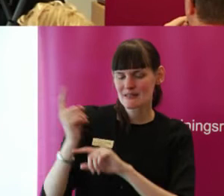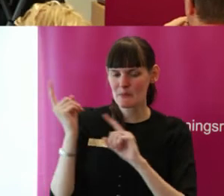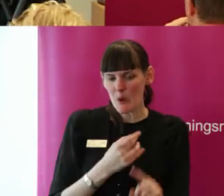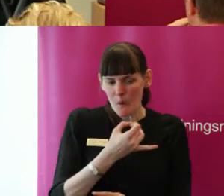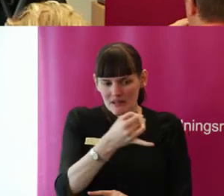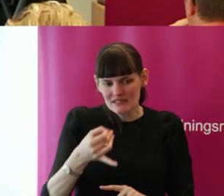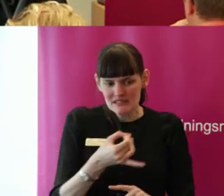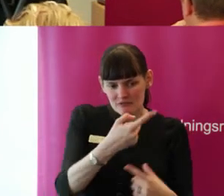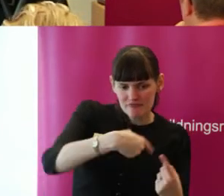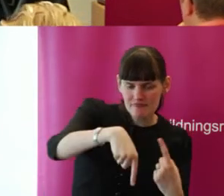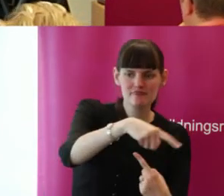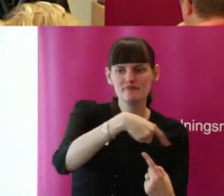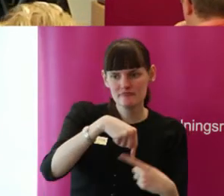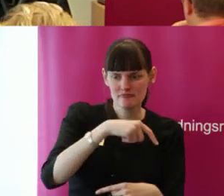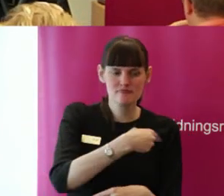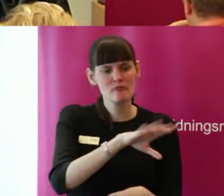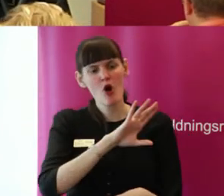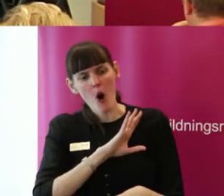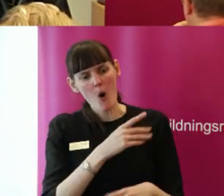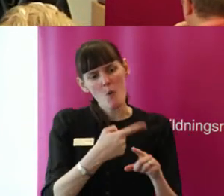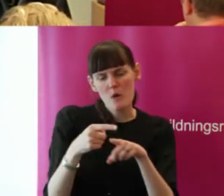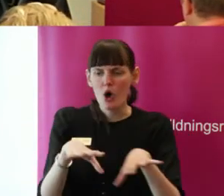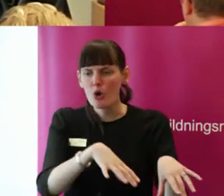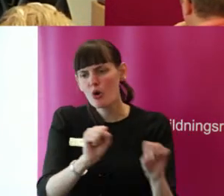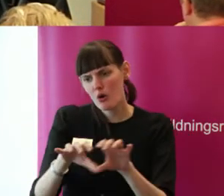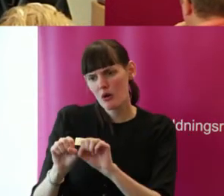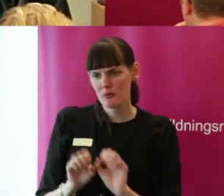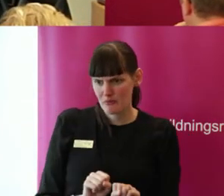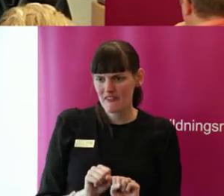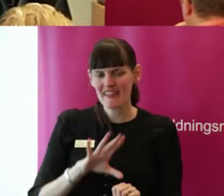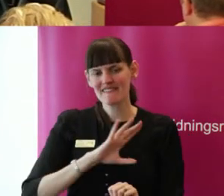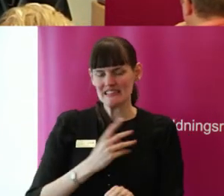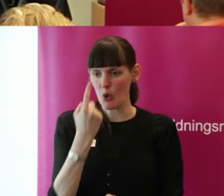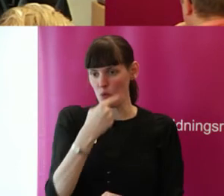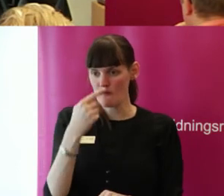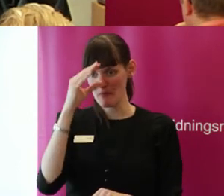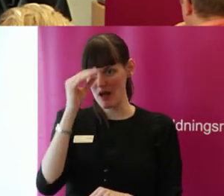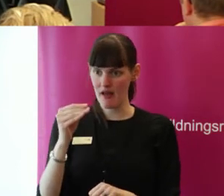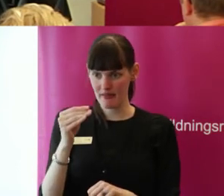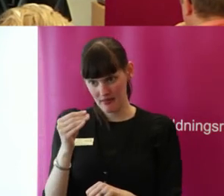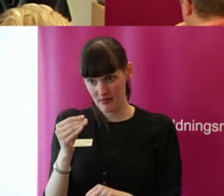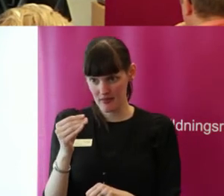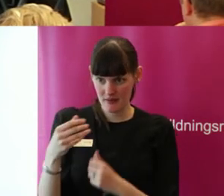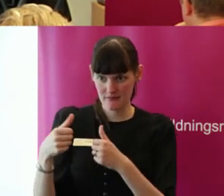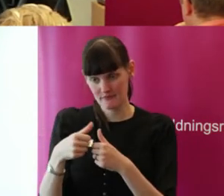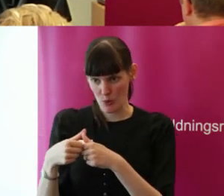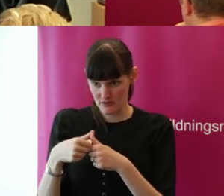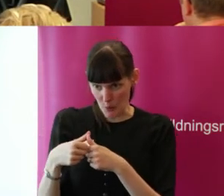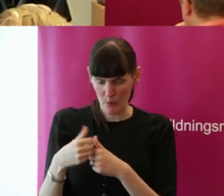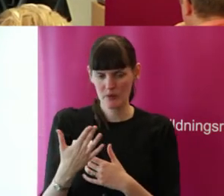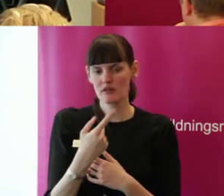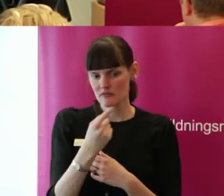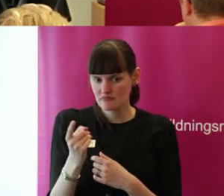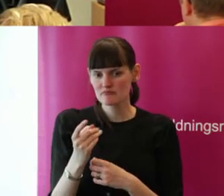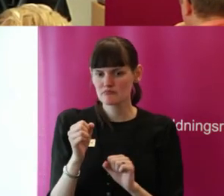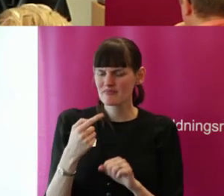arbetar på en mängd olika positioner och platser. Det finns en huvudman, det finns en avhandling omkring det också. Det finns en